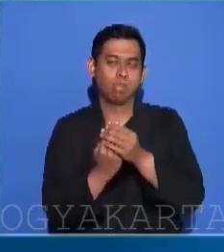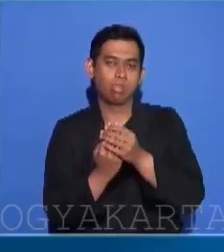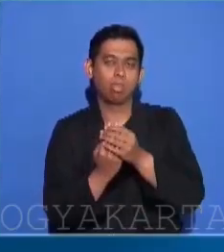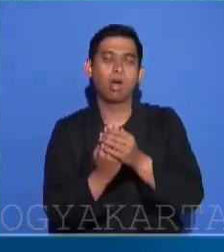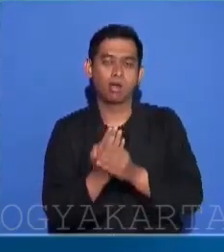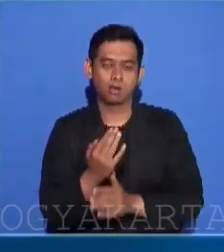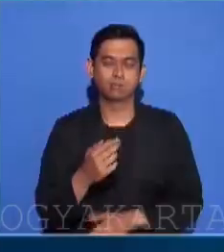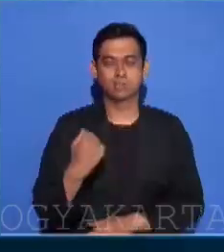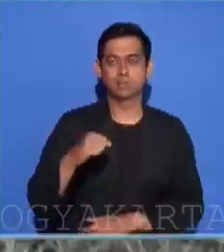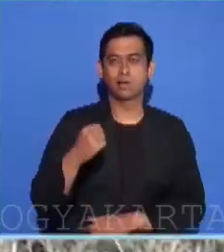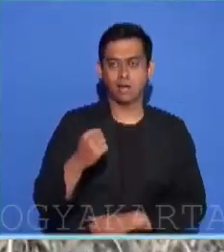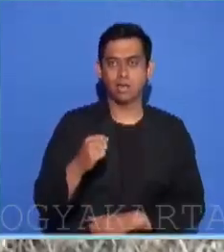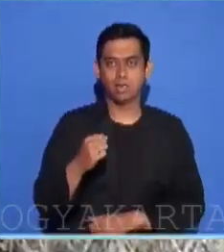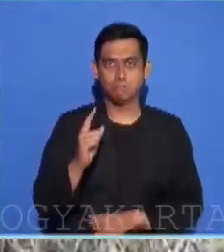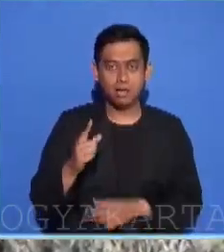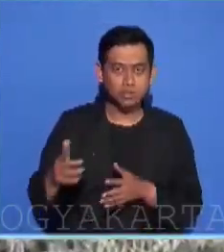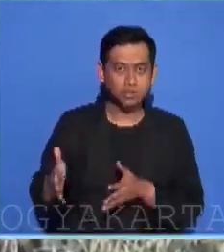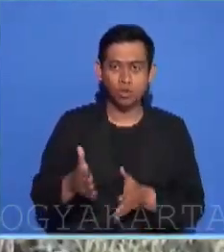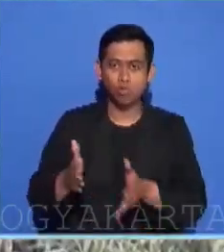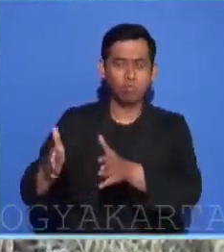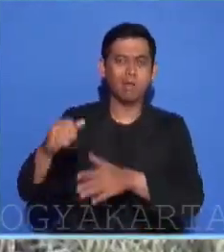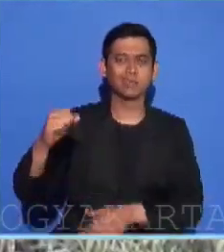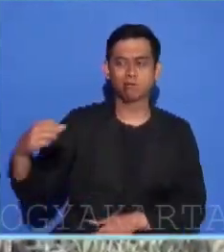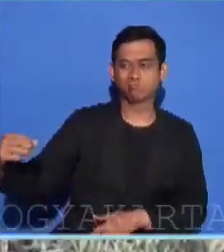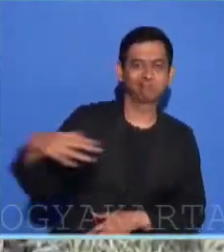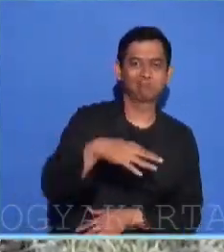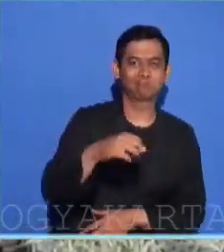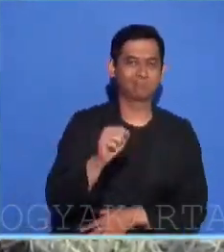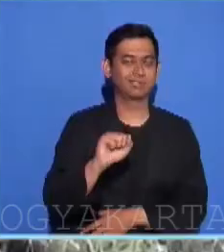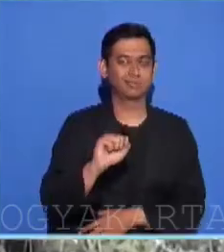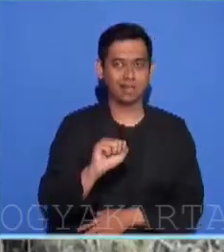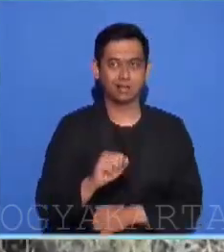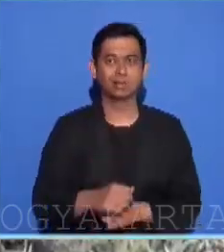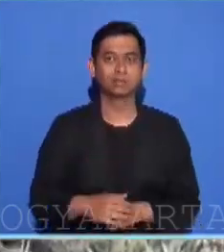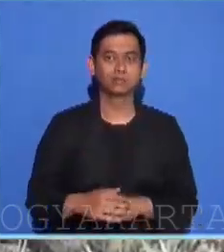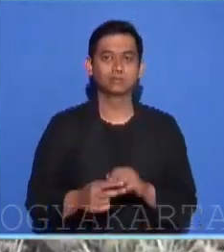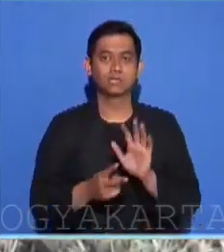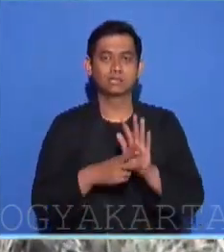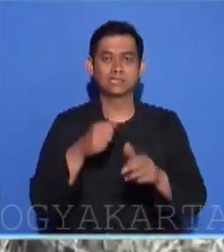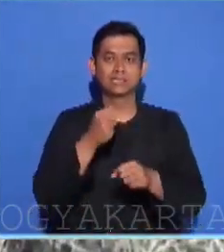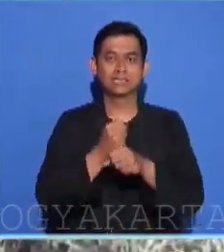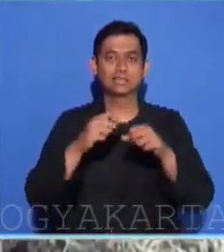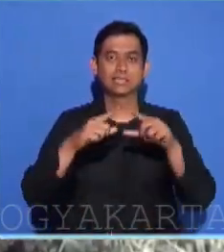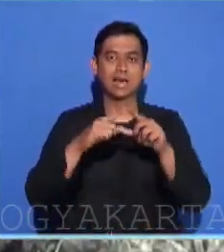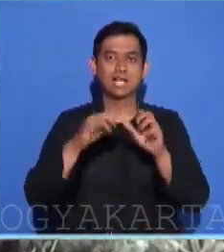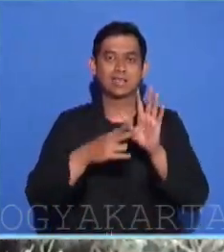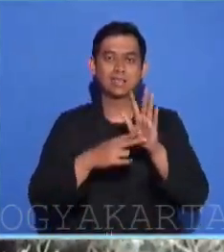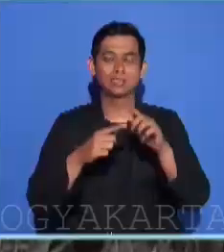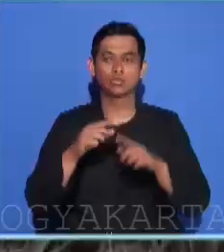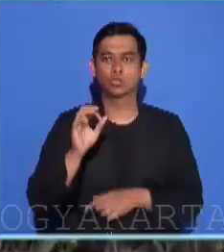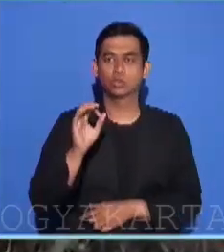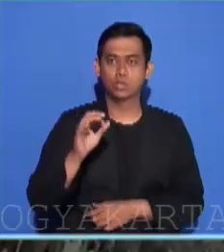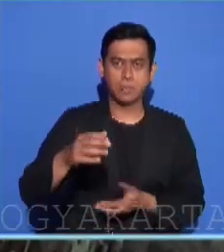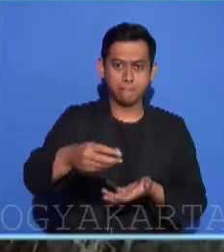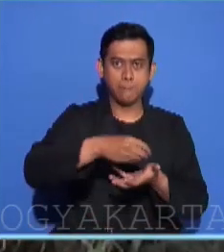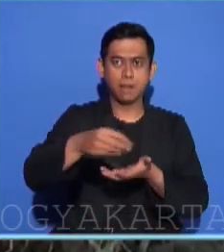teraliri air setelah dipastikan gagal panen ngtino pun berinisiatif Membawa tanaman padi miliknya untuk pakan ternak